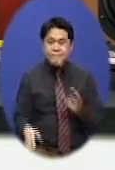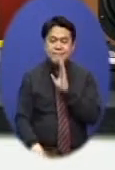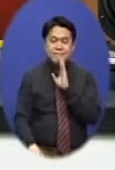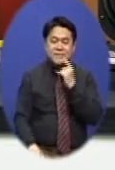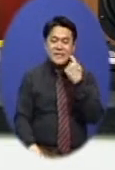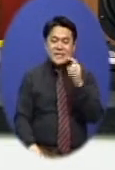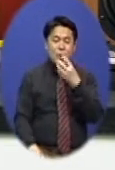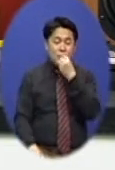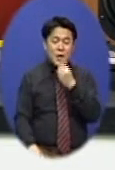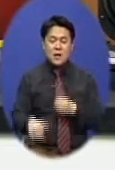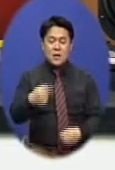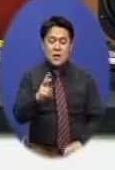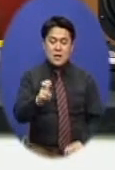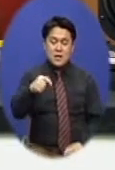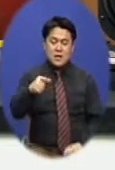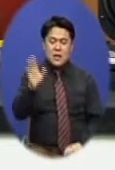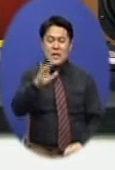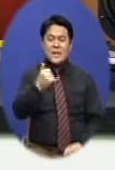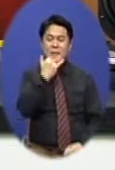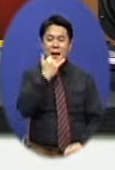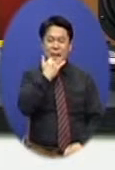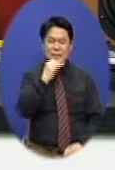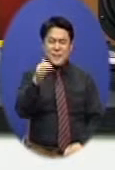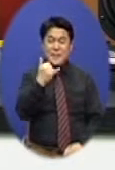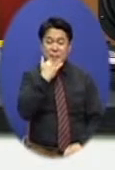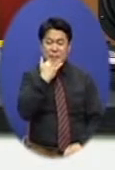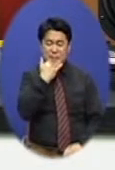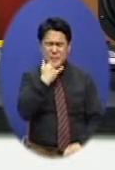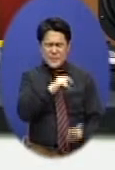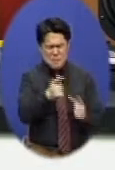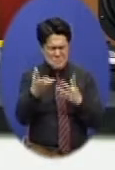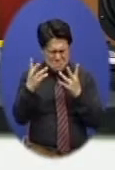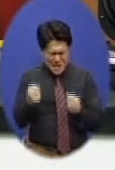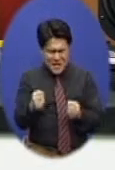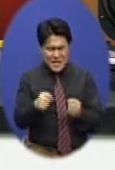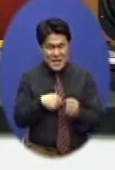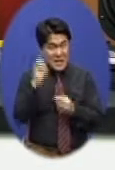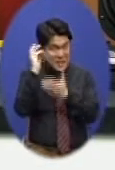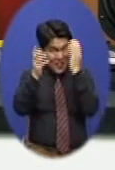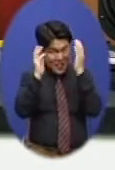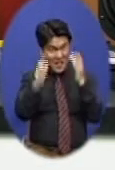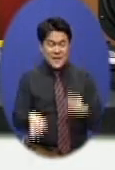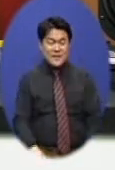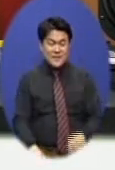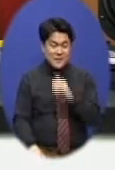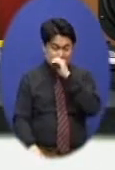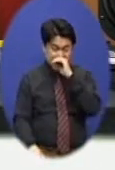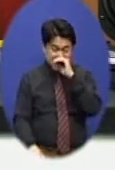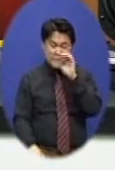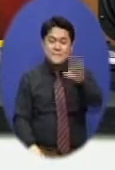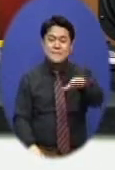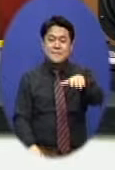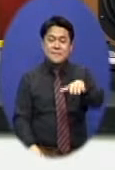밤. 금강. 아, 밤? 밤도 유명하죠. 네. 밤. 아, 유명한 네. 게 많아가지고 헷갈리네요. 아, 헷갈리죠? 네. 네. 그런데